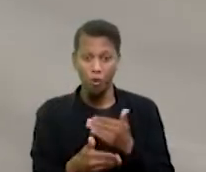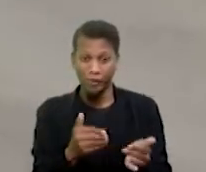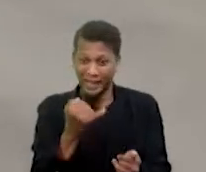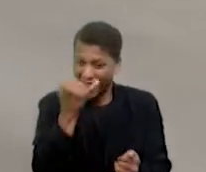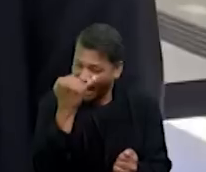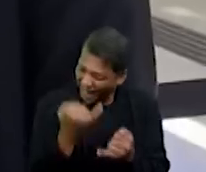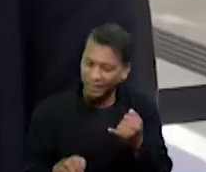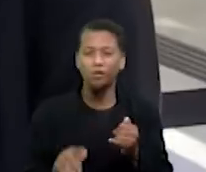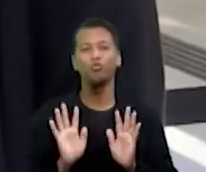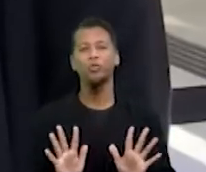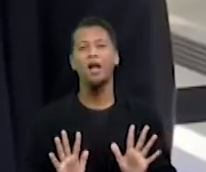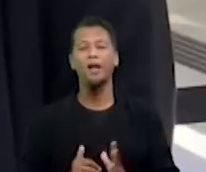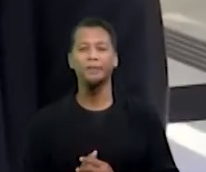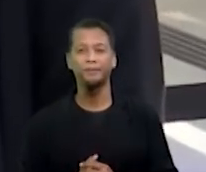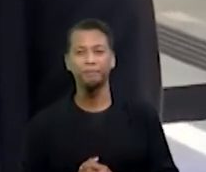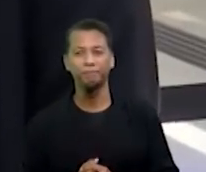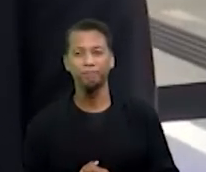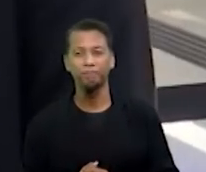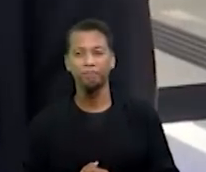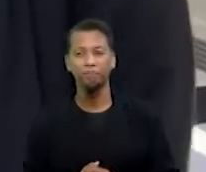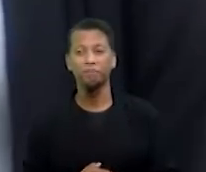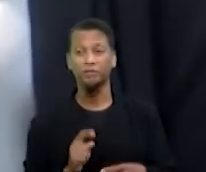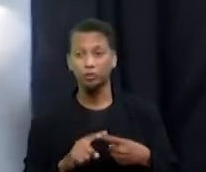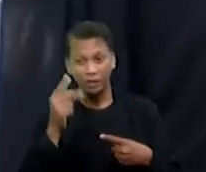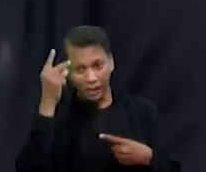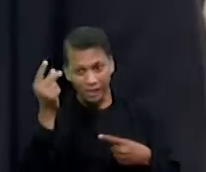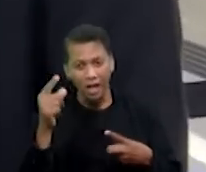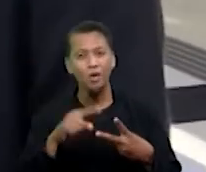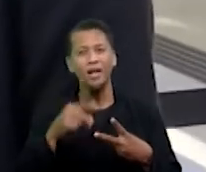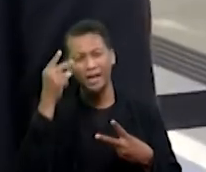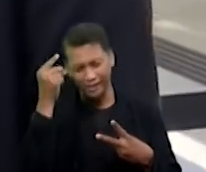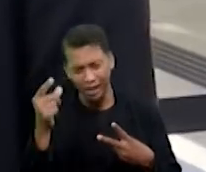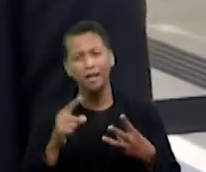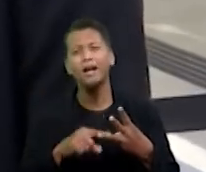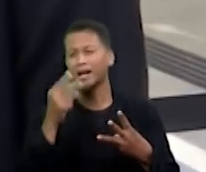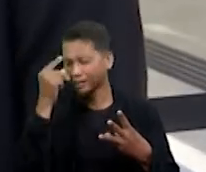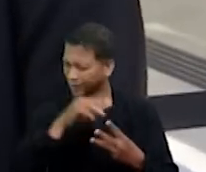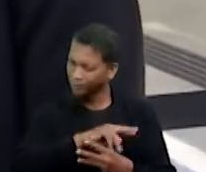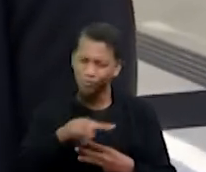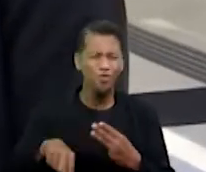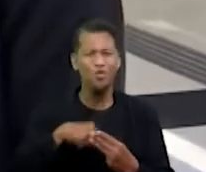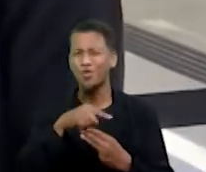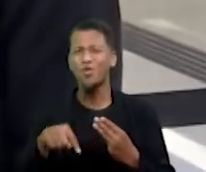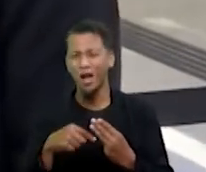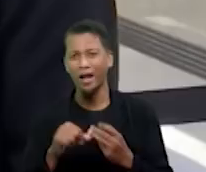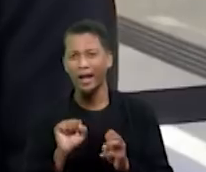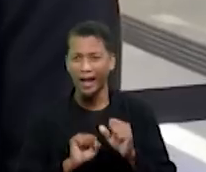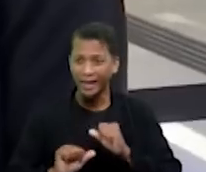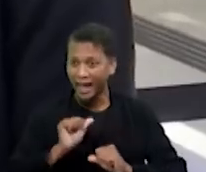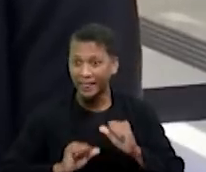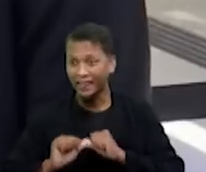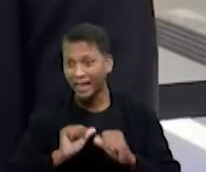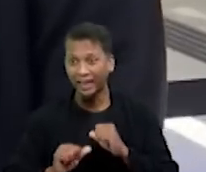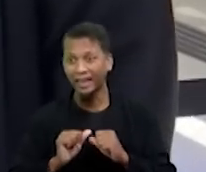Satu planning, dua planning, tiga planning. Jadi ini bukan kegiatan yang improvisasi di tengah